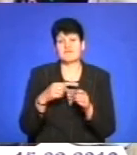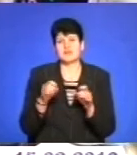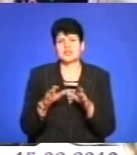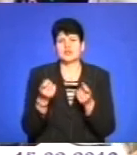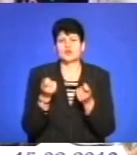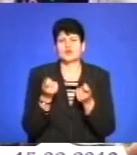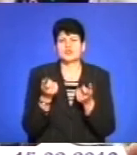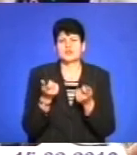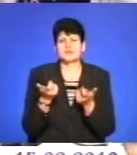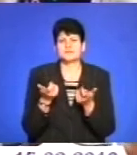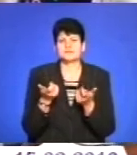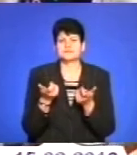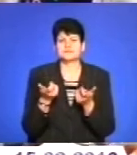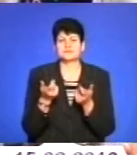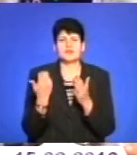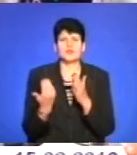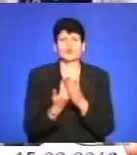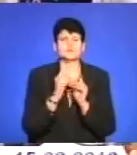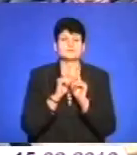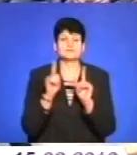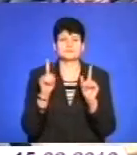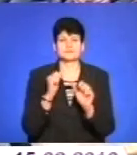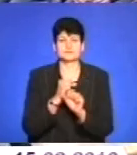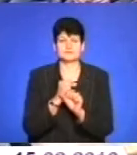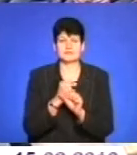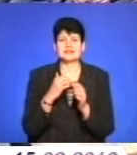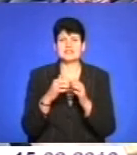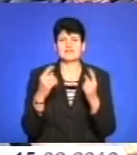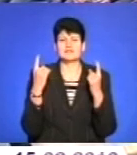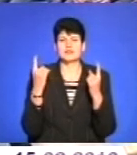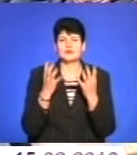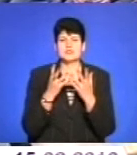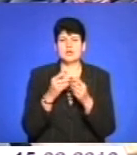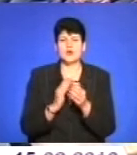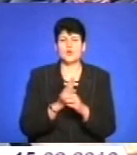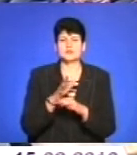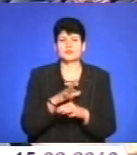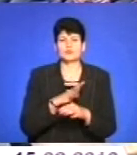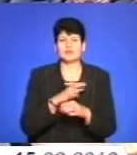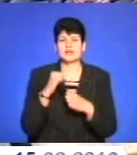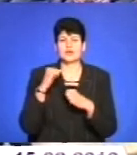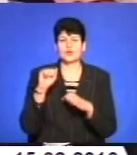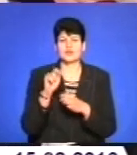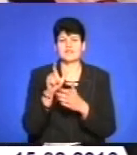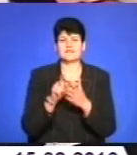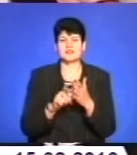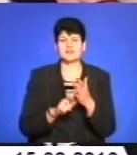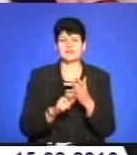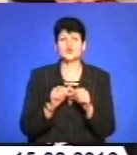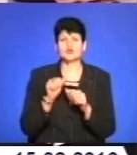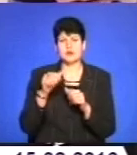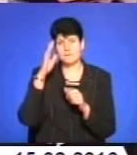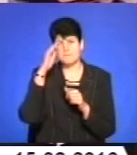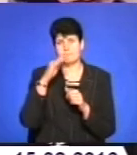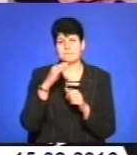трошки новизну якусь створити. Серед великого числа гостей були й герої віршів Лариси Миргородської. Зокрема,